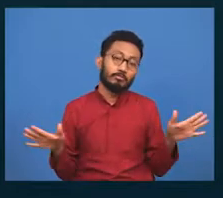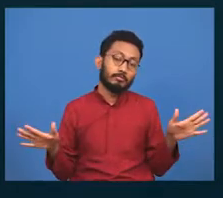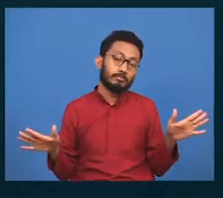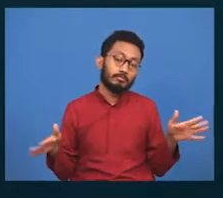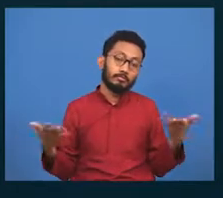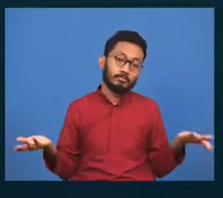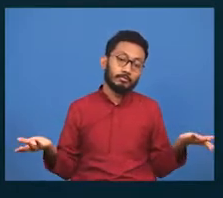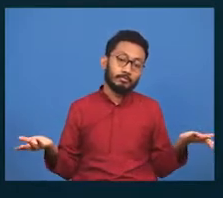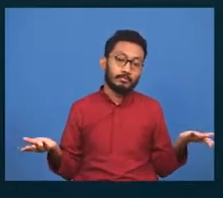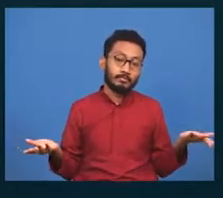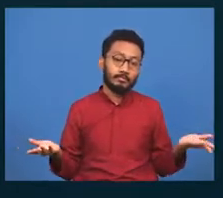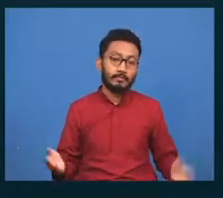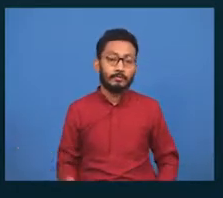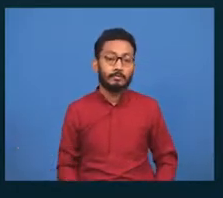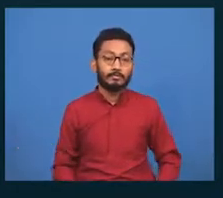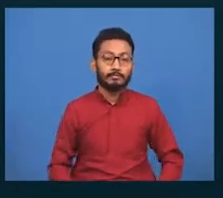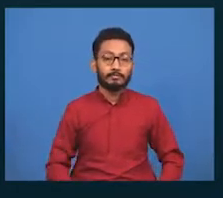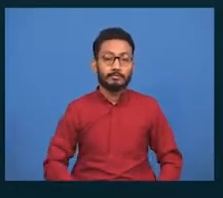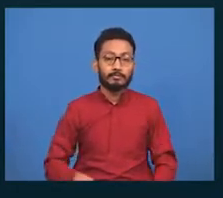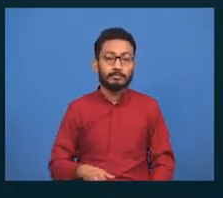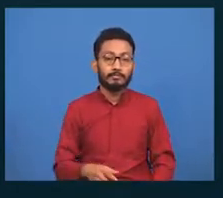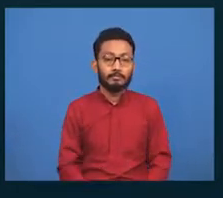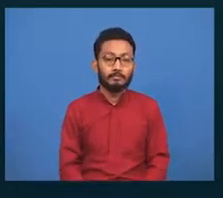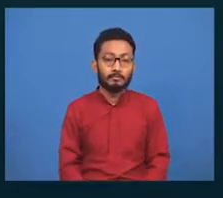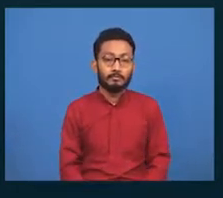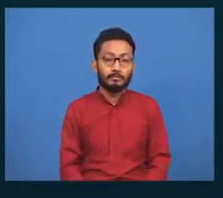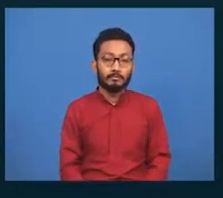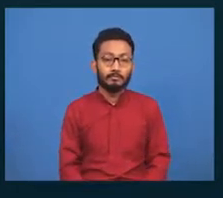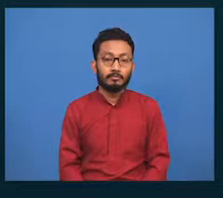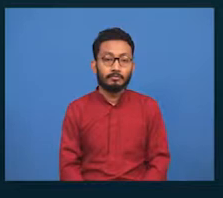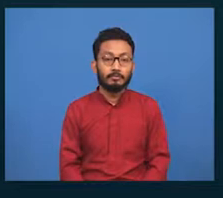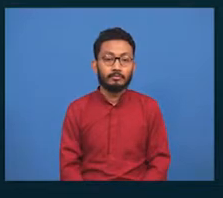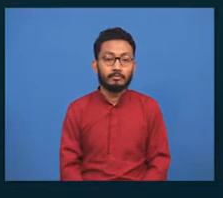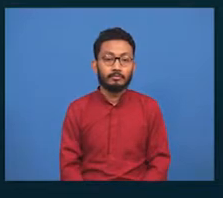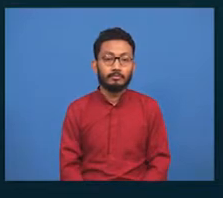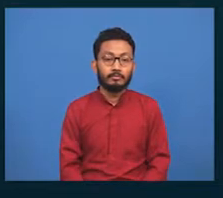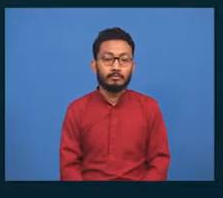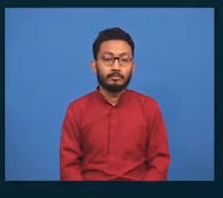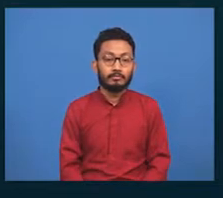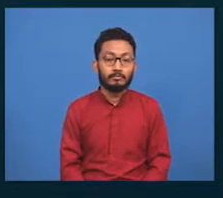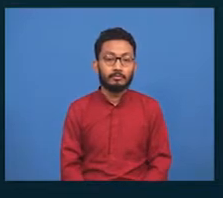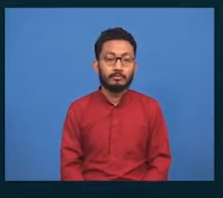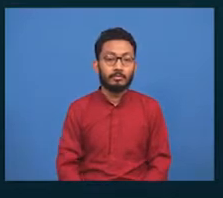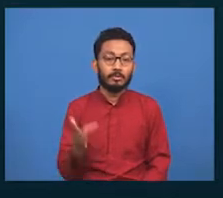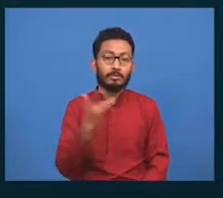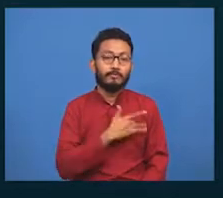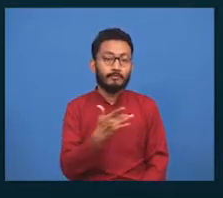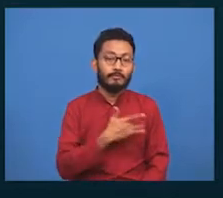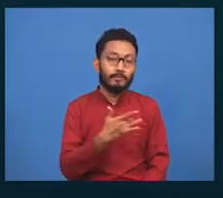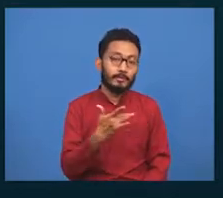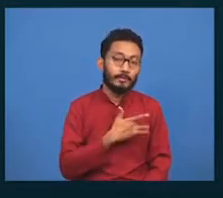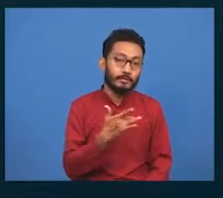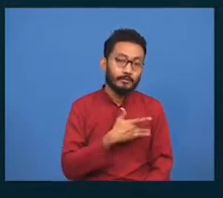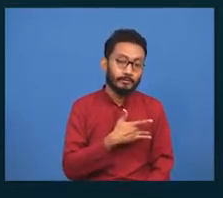hilang sensitiviti terhadap ajaran agama Islam, mengakibatkan Mereka tidak kisah apabila